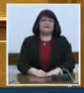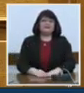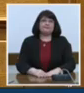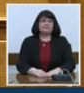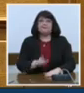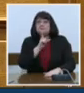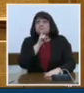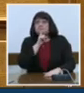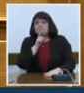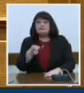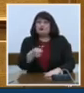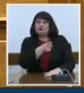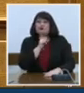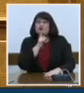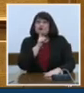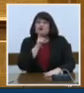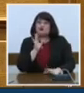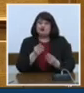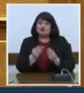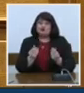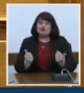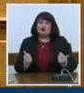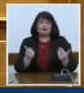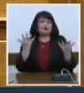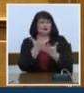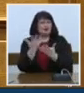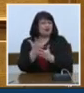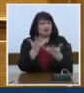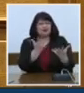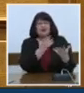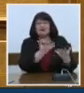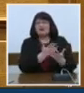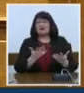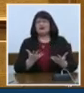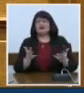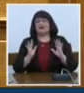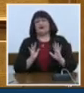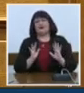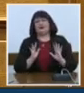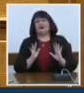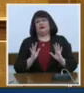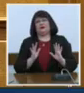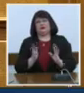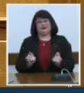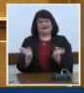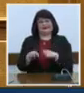τα θύματα. Γιατί η σύγχυση είναι τελικά η άλλη όψη της συγκάλυψης.